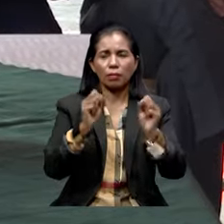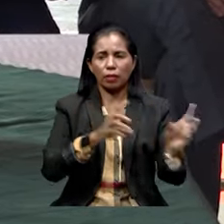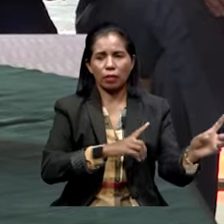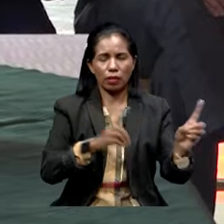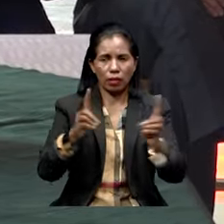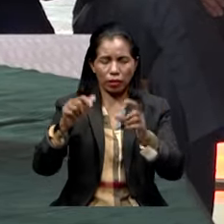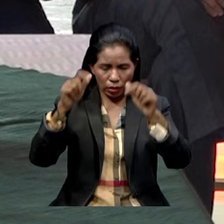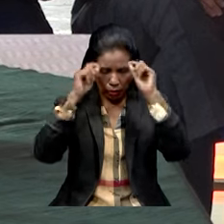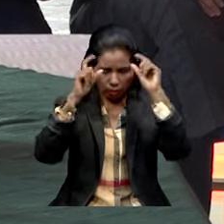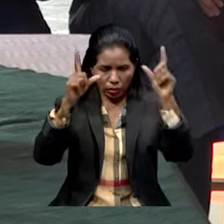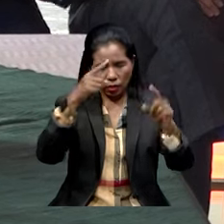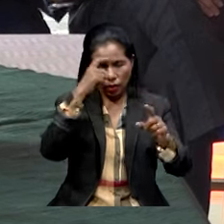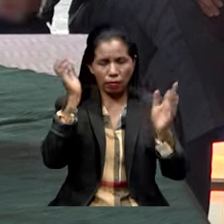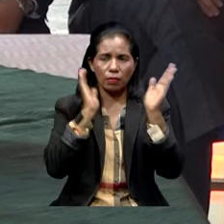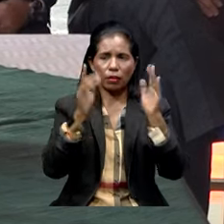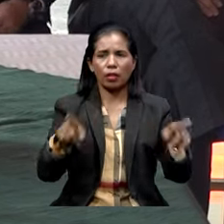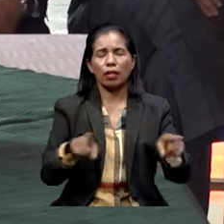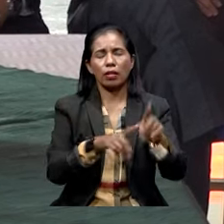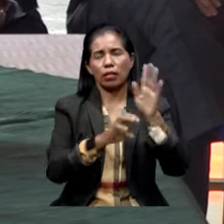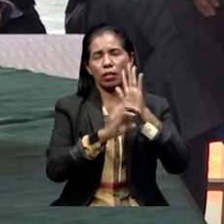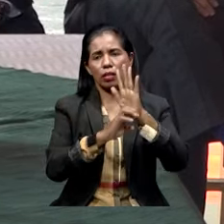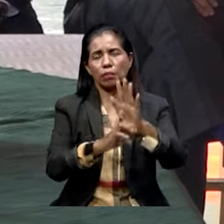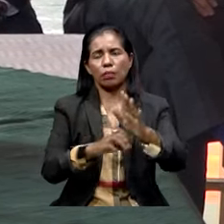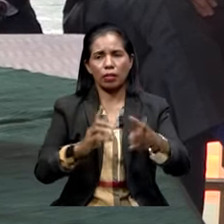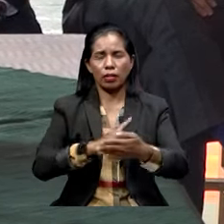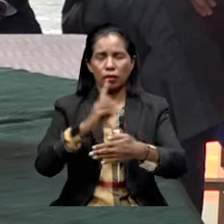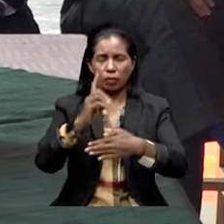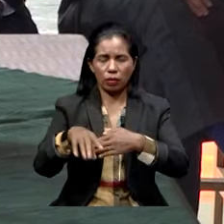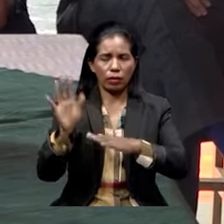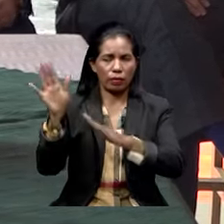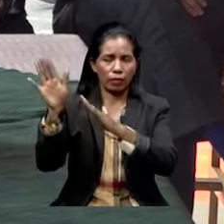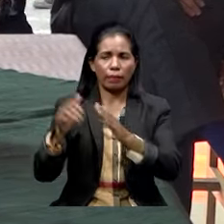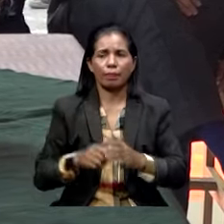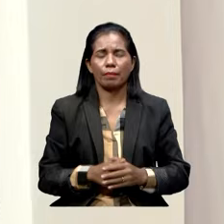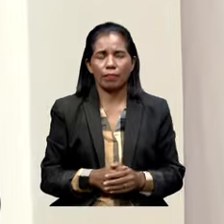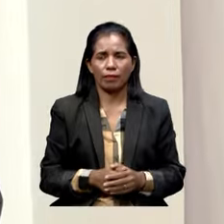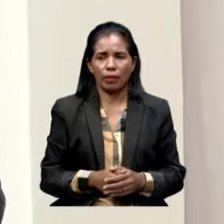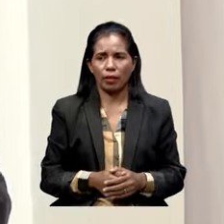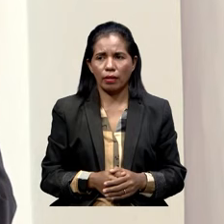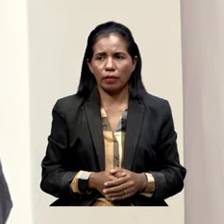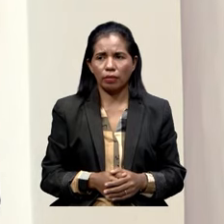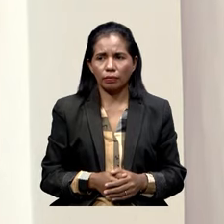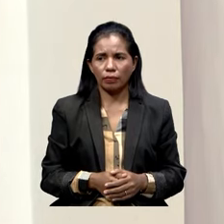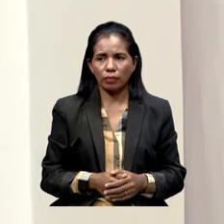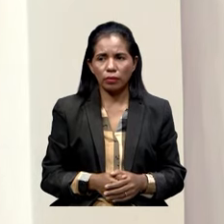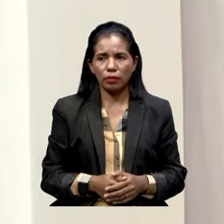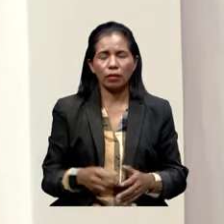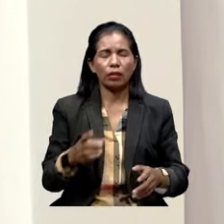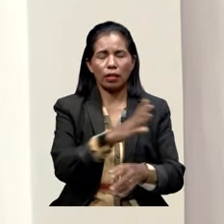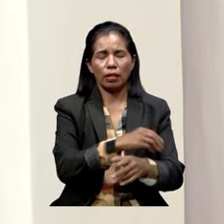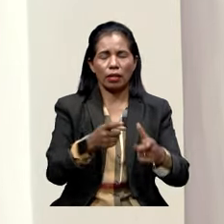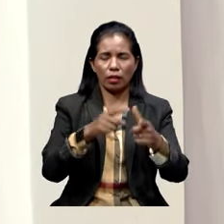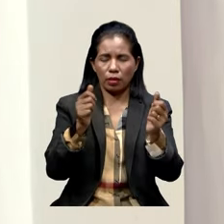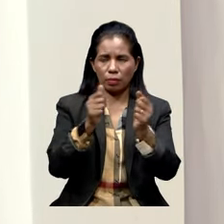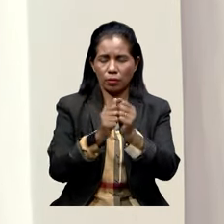em Timor-Leste, também a Malásia, a Nessan Modelo para Desenvolvimento Rural. Potensi yang besar untuk kawasan